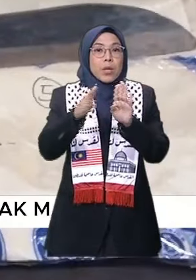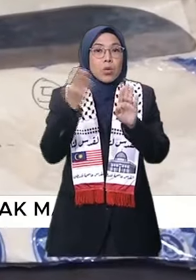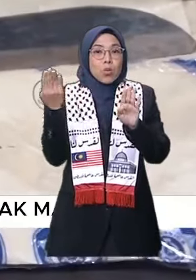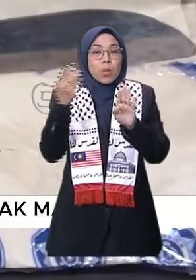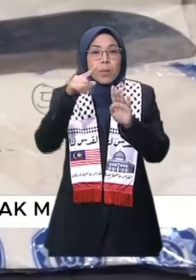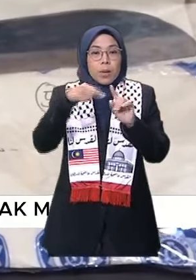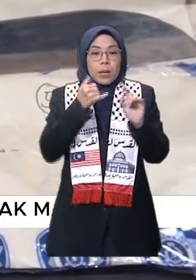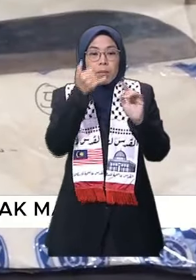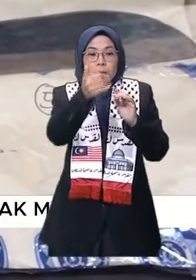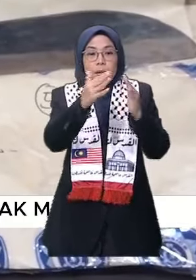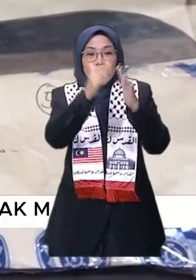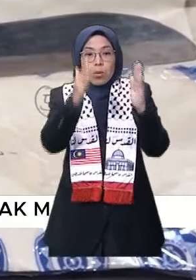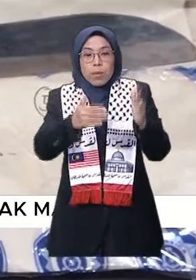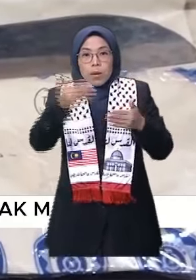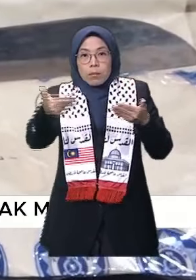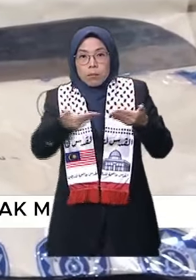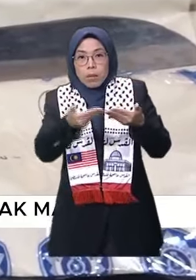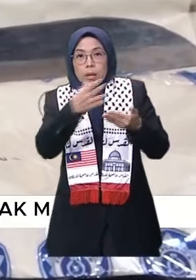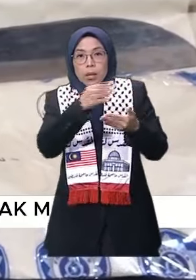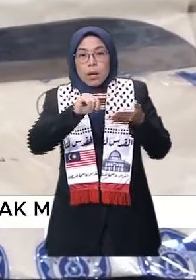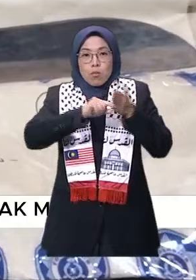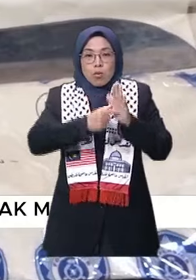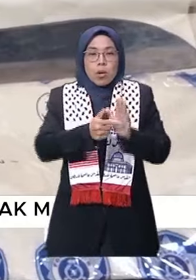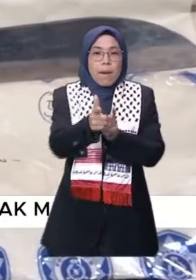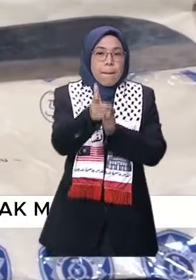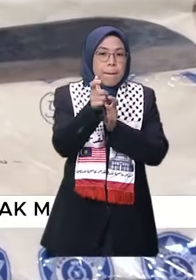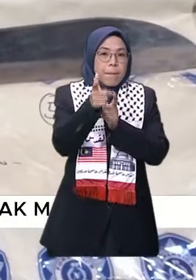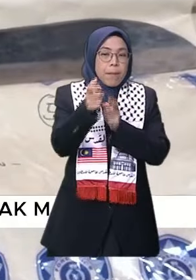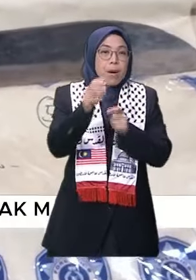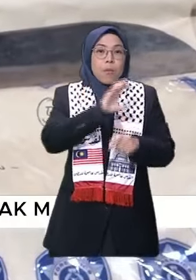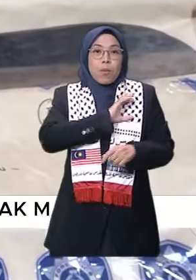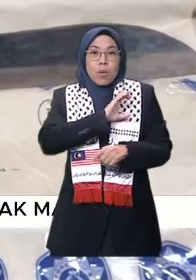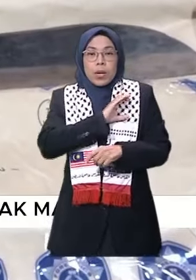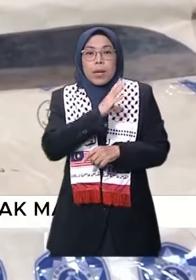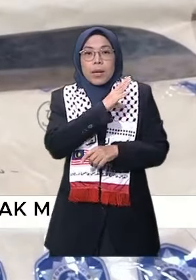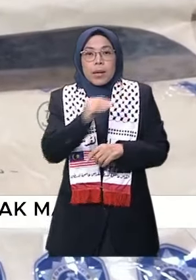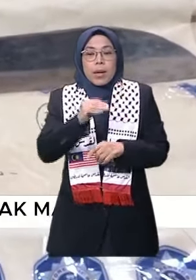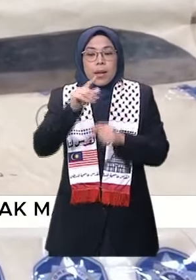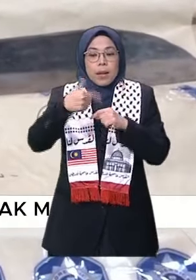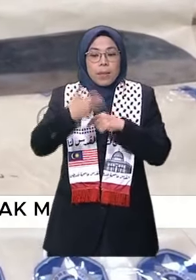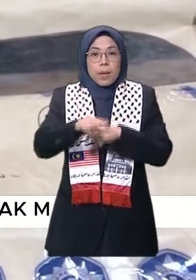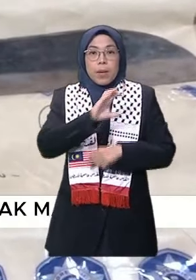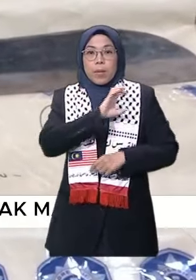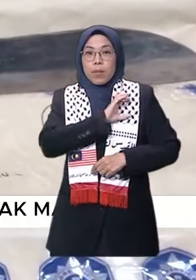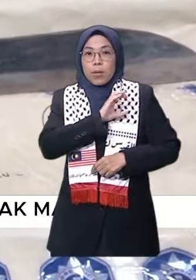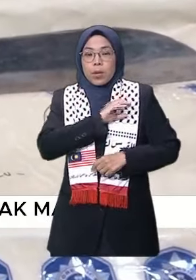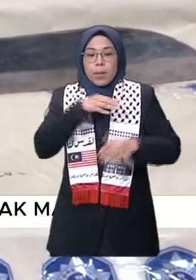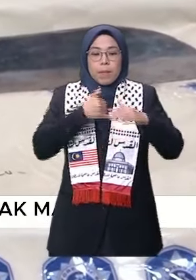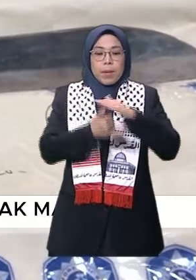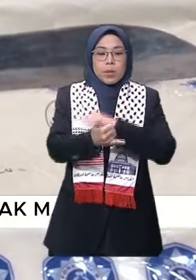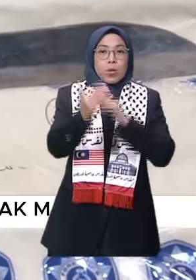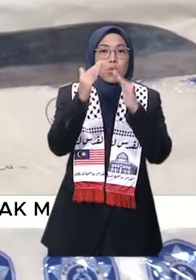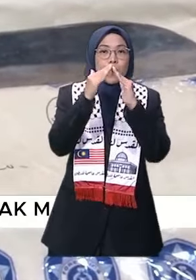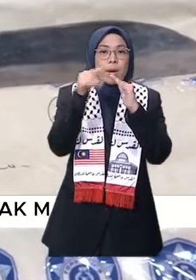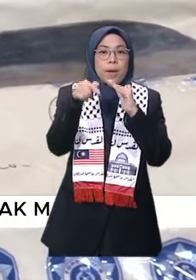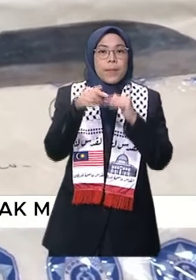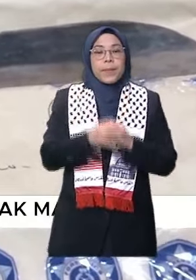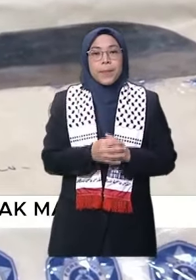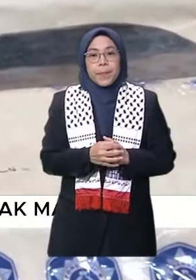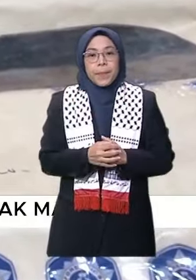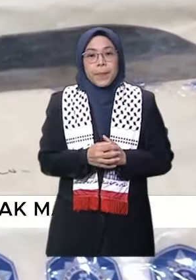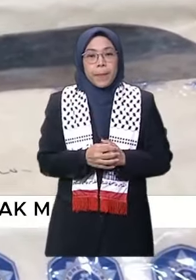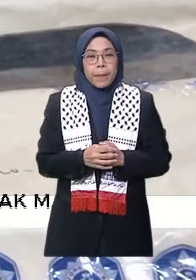ke rumah dan memperkenalkan diri dan mula menembak ke arah polis selepas pasukan berkenaan memasuki kediaman tersebut